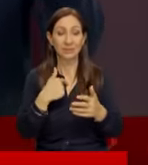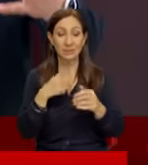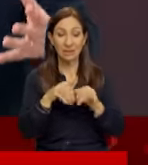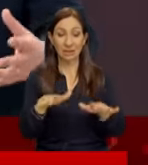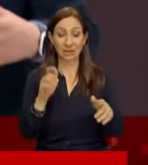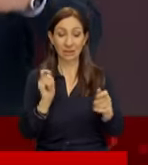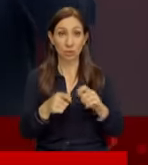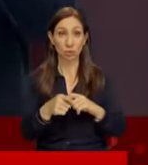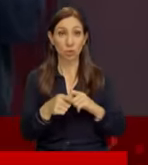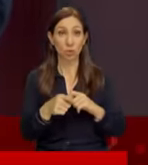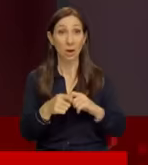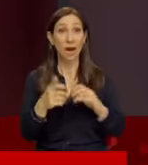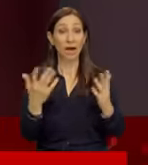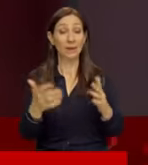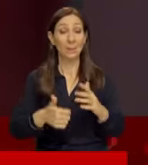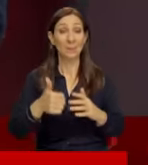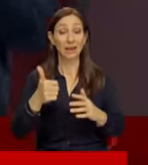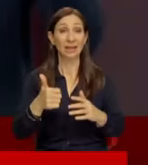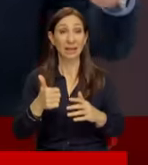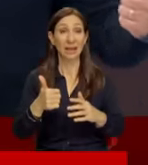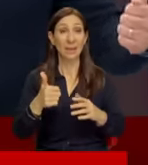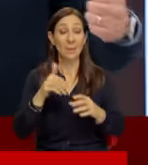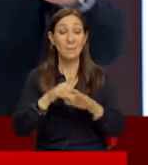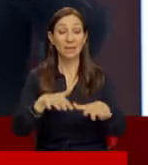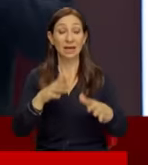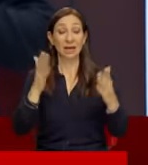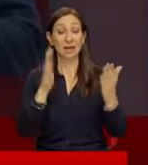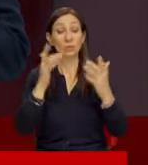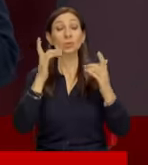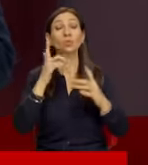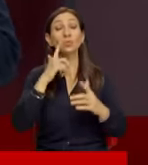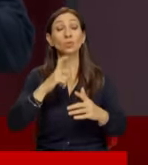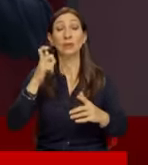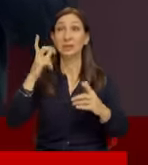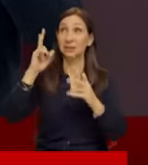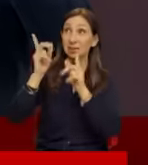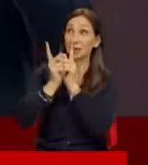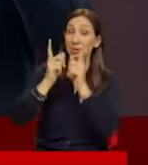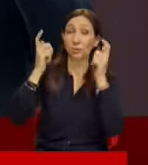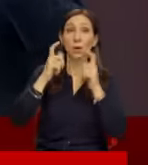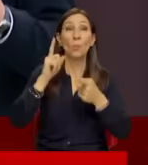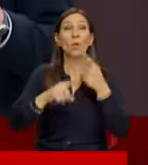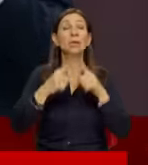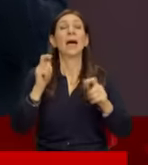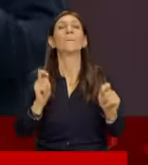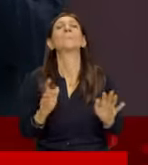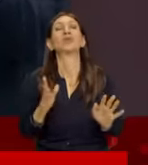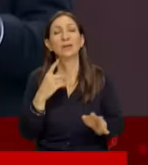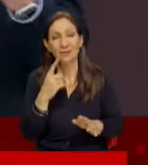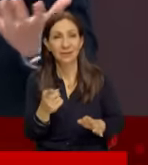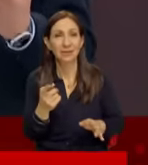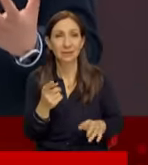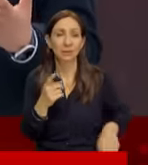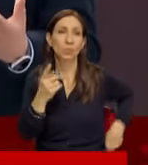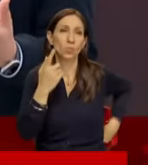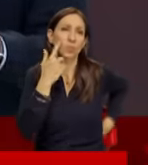sistemi değiştiriyoruz dedi. Artık bakanlar dedi meclise karşı sorumlu olmayacak. Cumhurbaşkanına karşı sorumlu olacak. Siyaset yapmayacaklar. Aynen dedi. Bir nevi